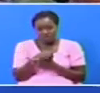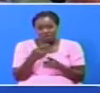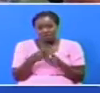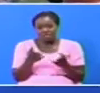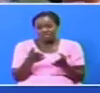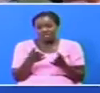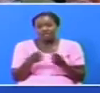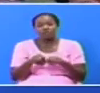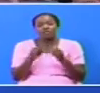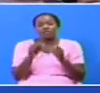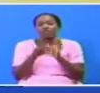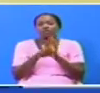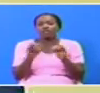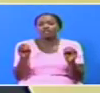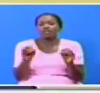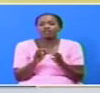breach.